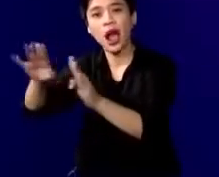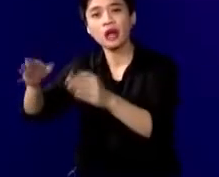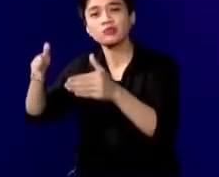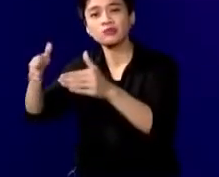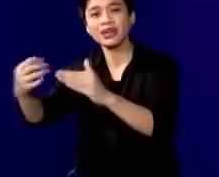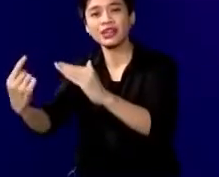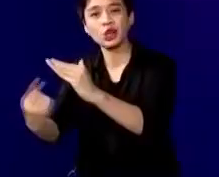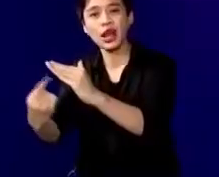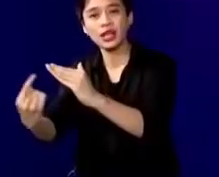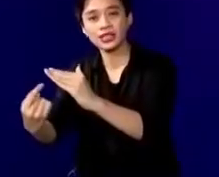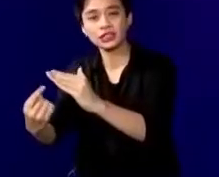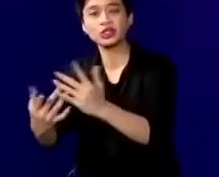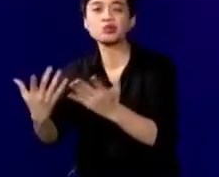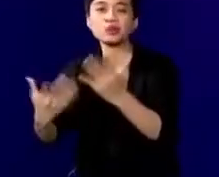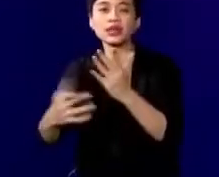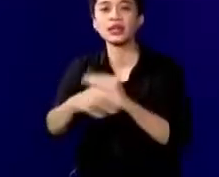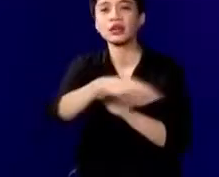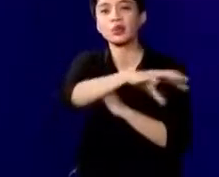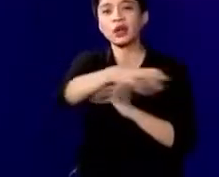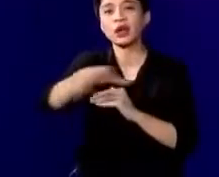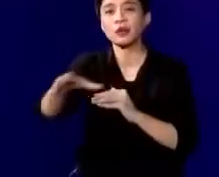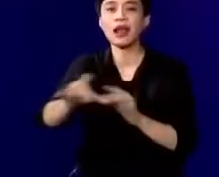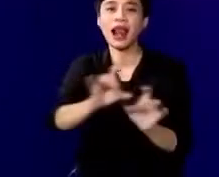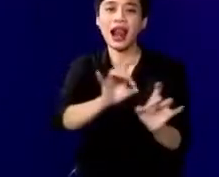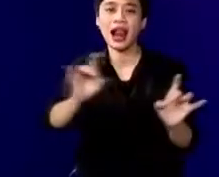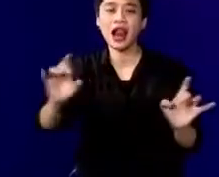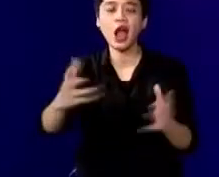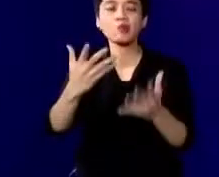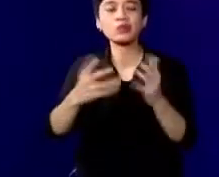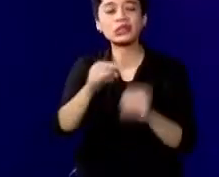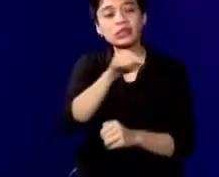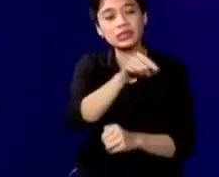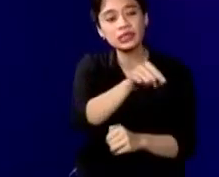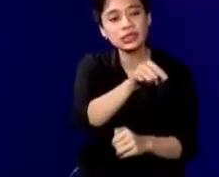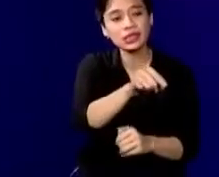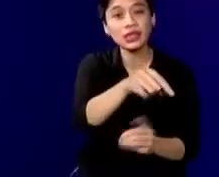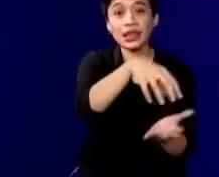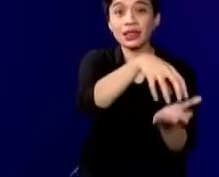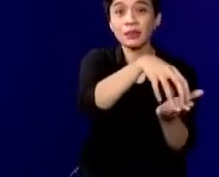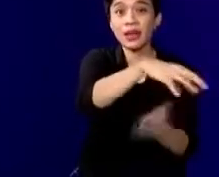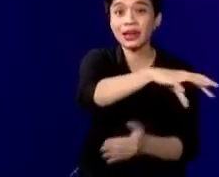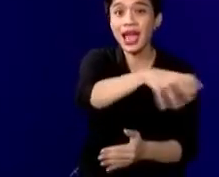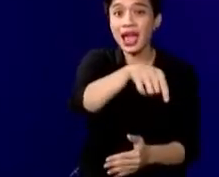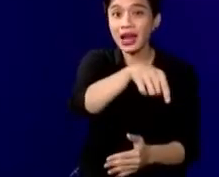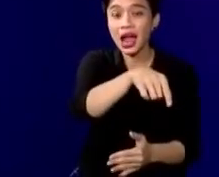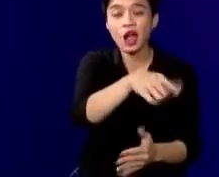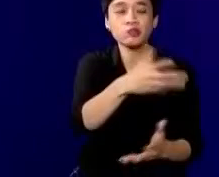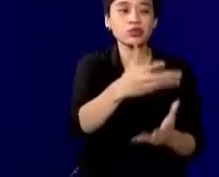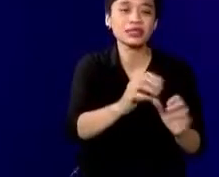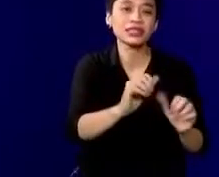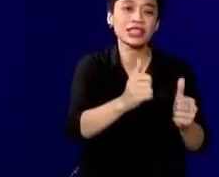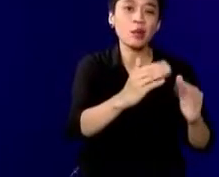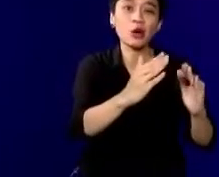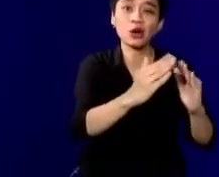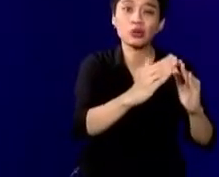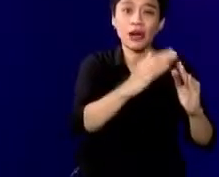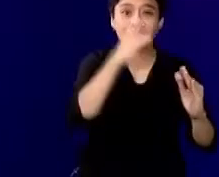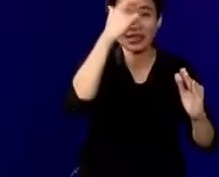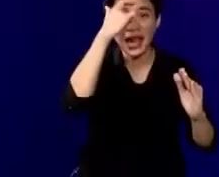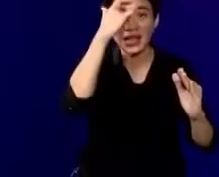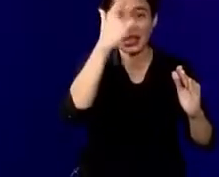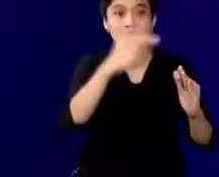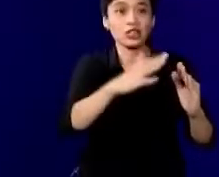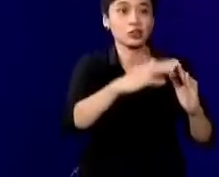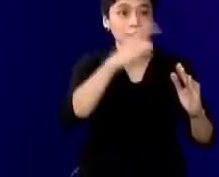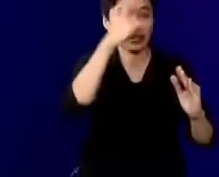setiap wilayah Mungkin berbeda-beda ada yang menyediapkan EE rumah ee atau Rumah Sakit